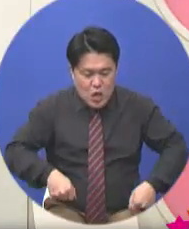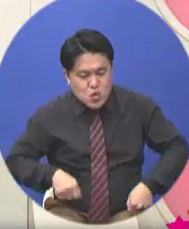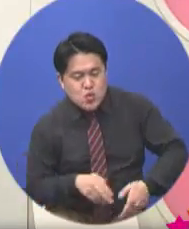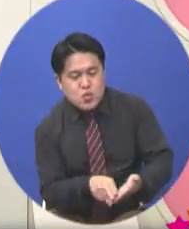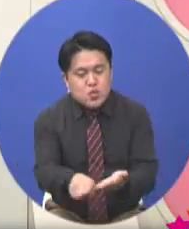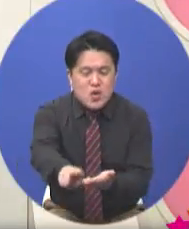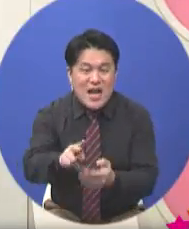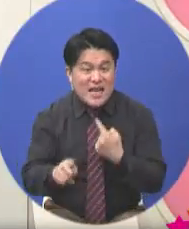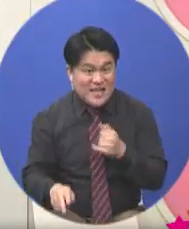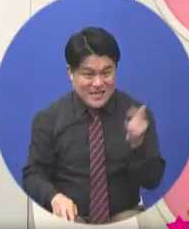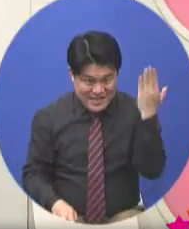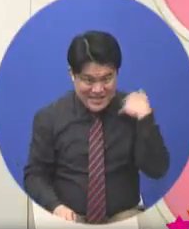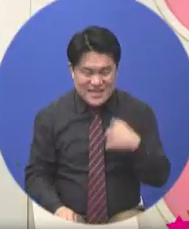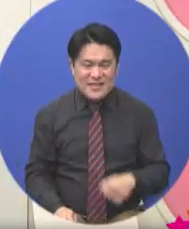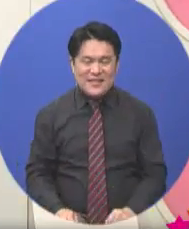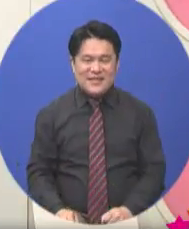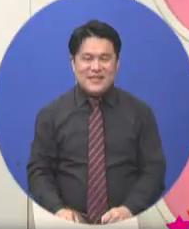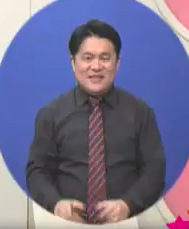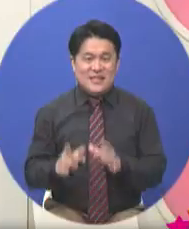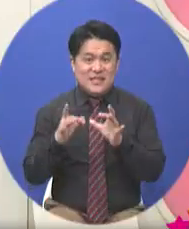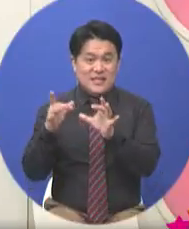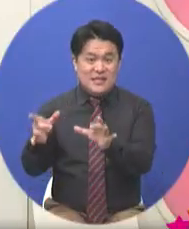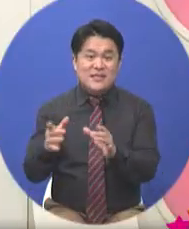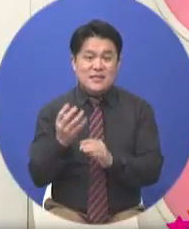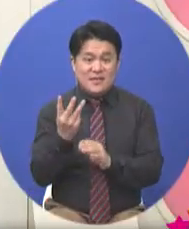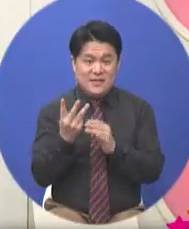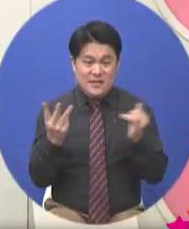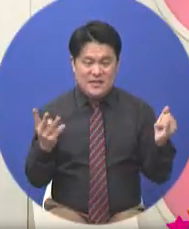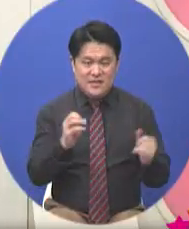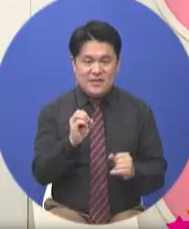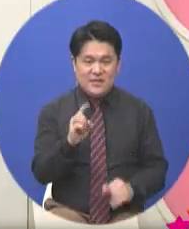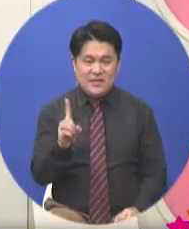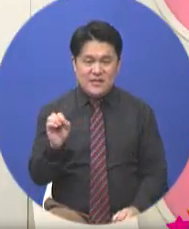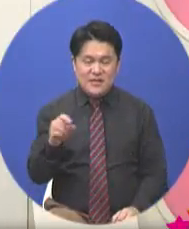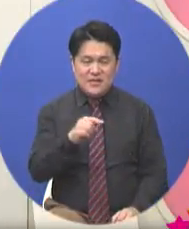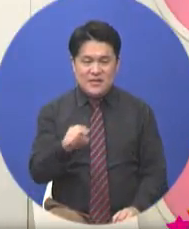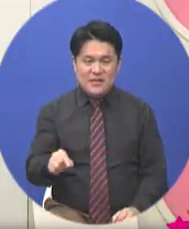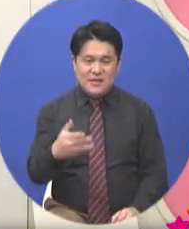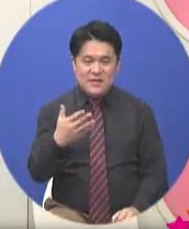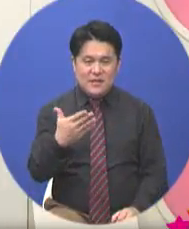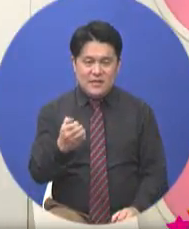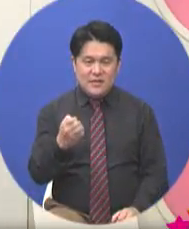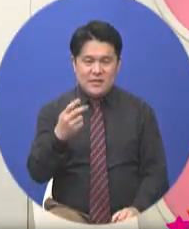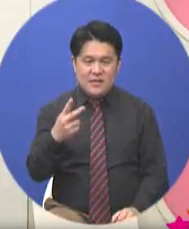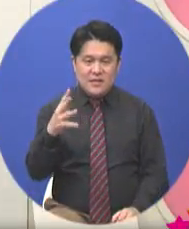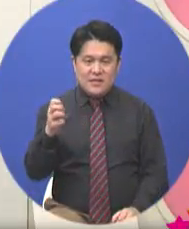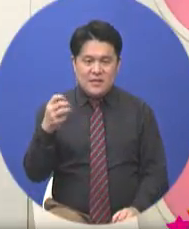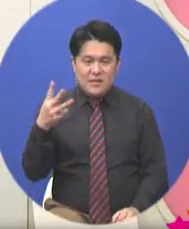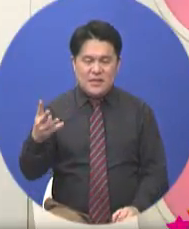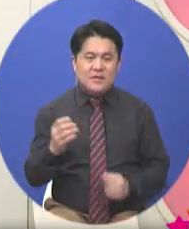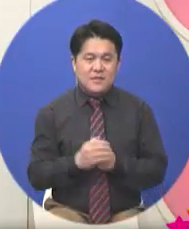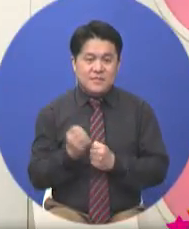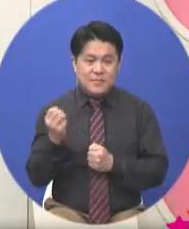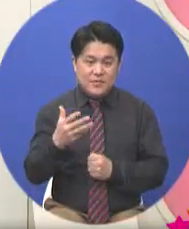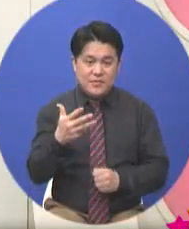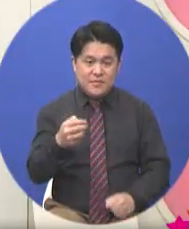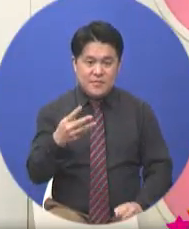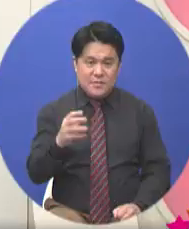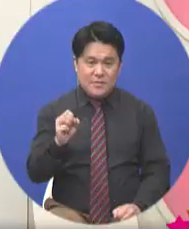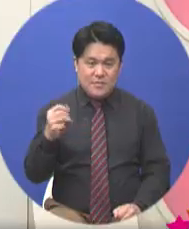네. 자, MC들의 사인 받을 세 분입니다. 010-9243님, 010-8408님,